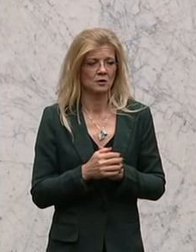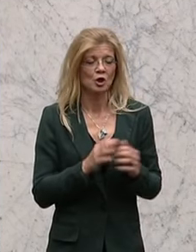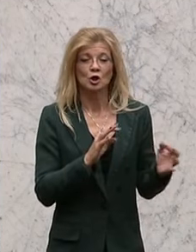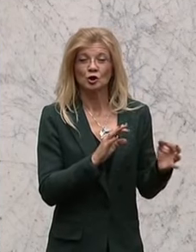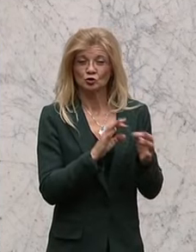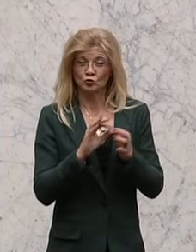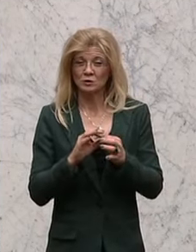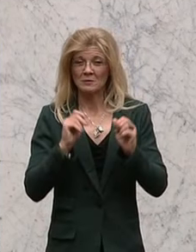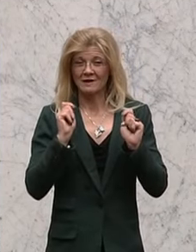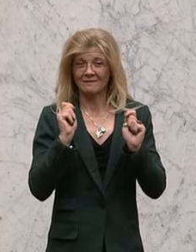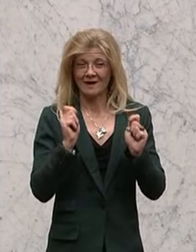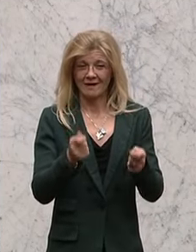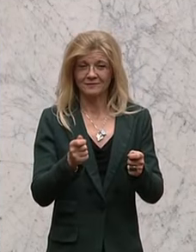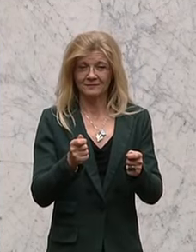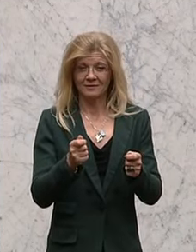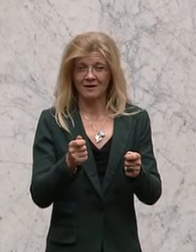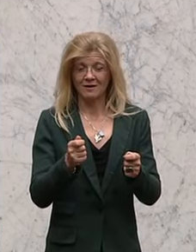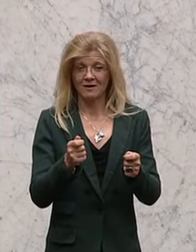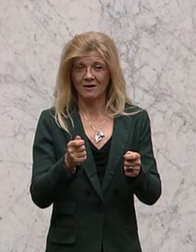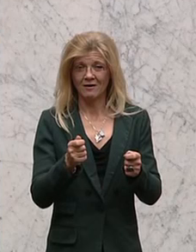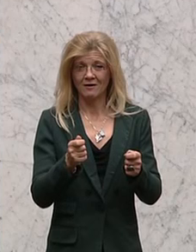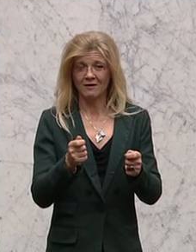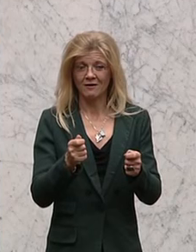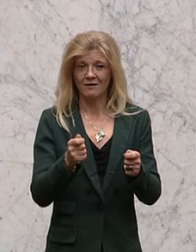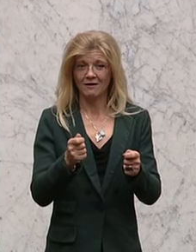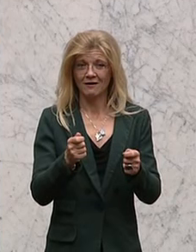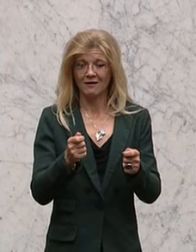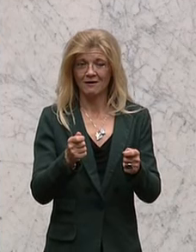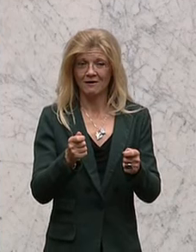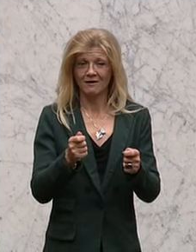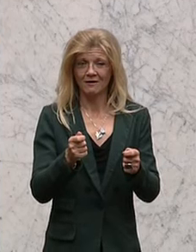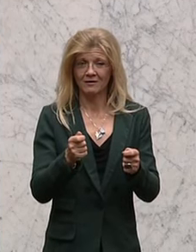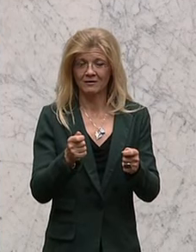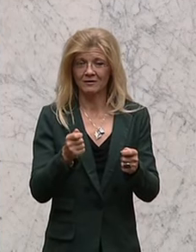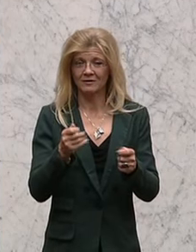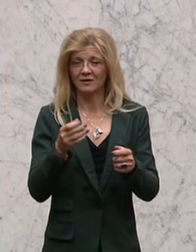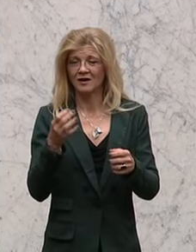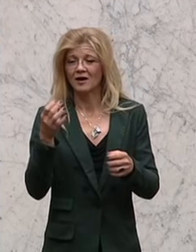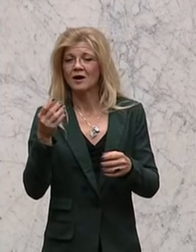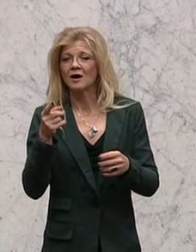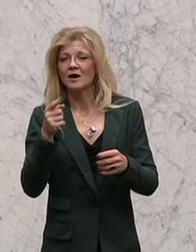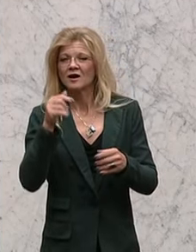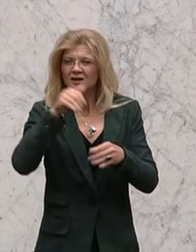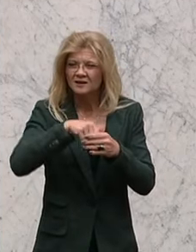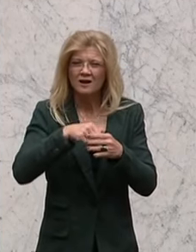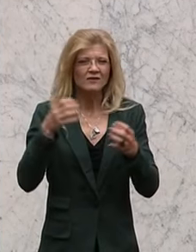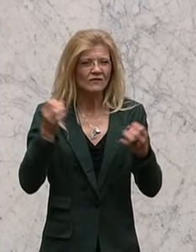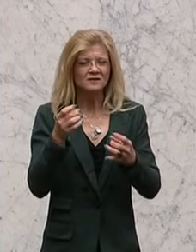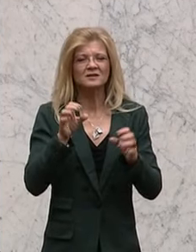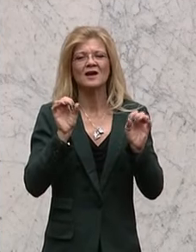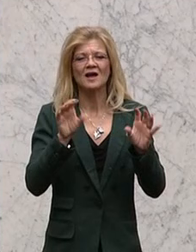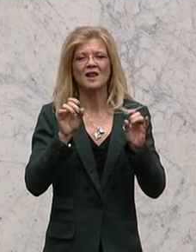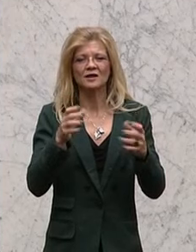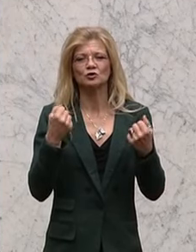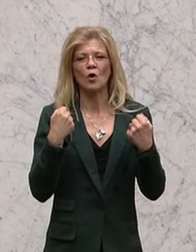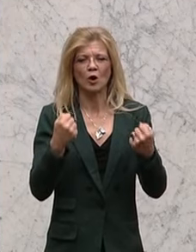Antrag bezüglich dem zwingenden Geräusch von Elektroautos möchte ich schon sagen, da könnten